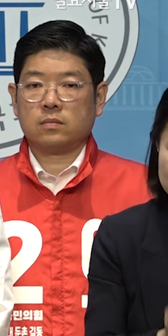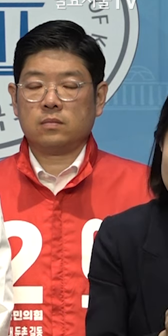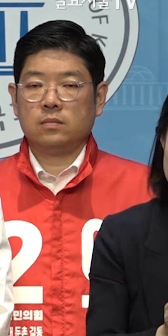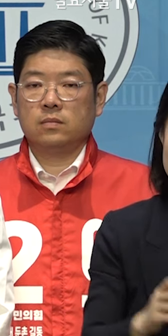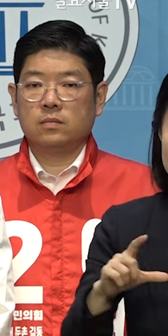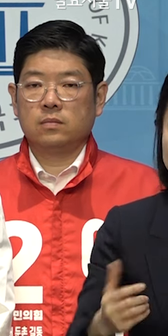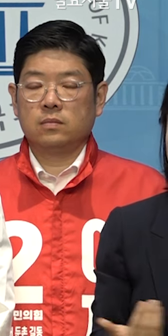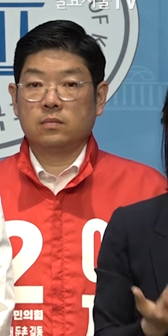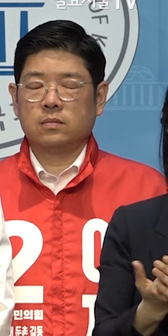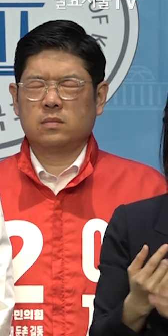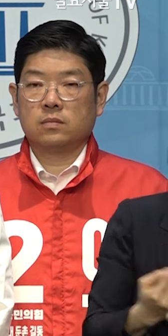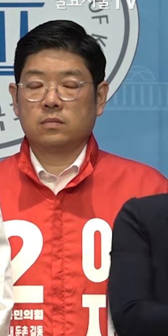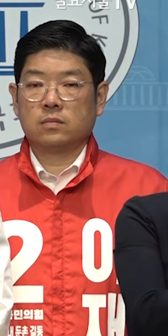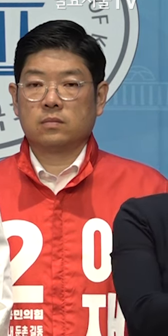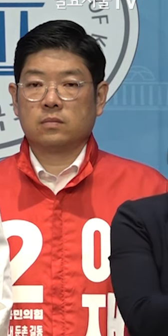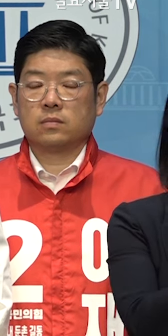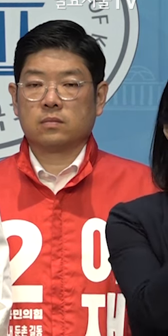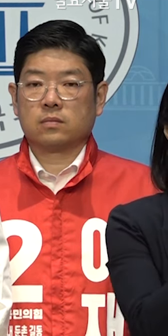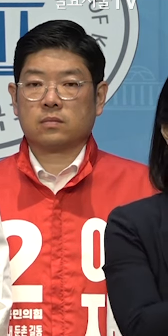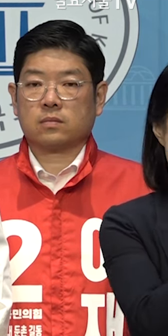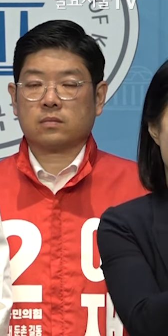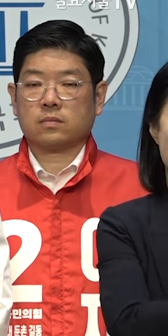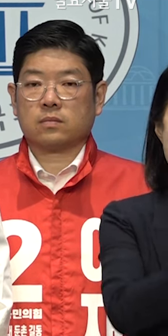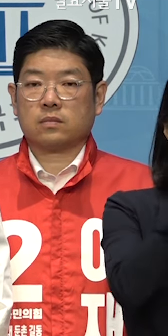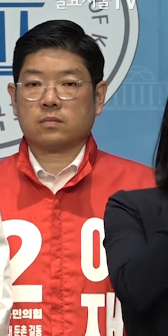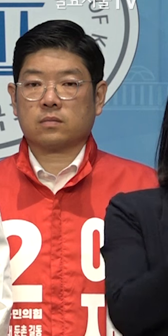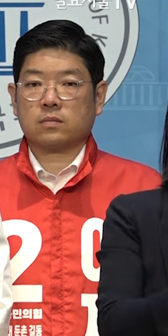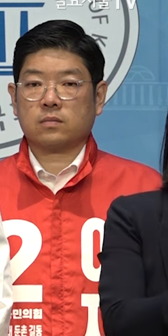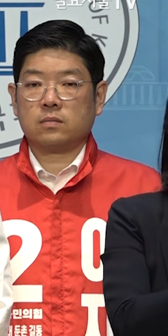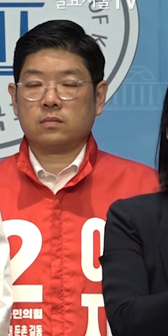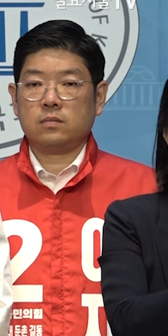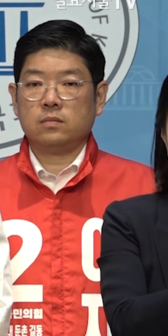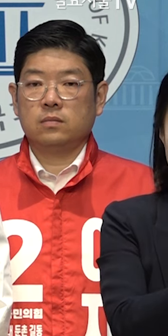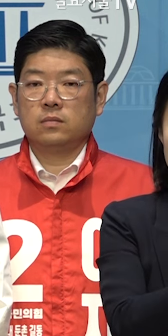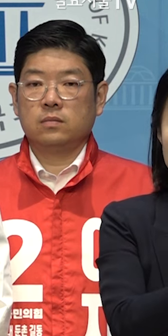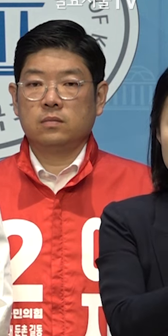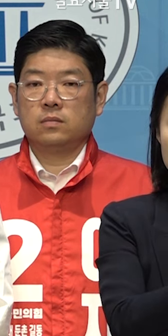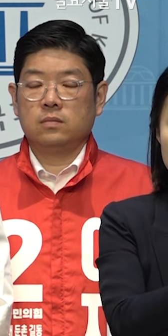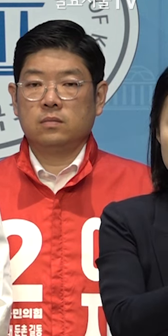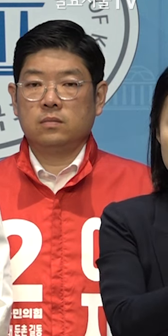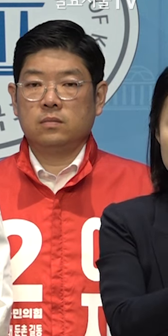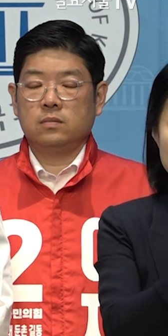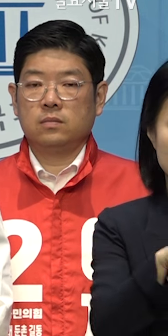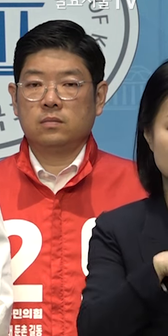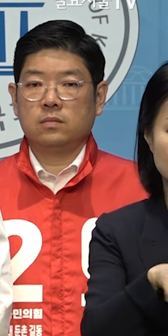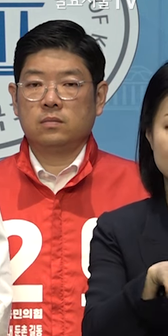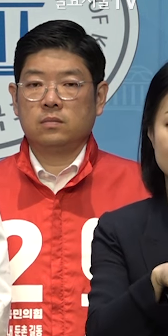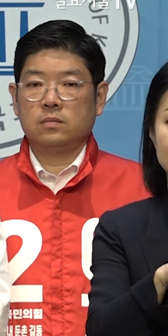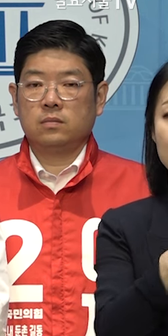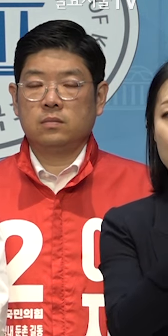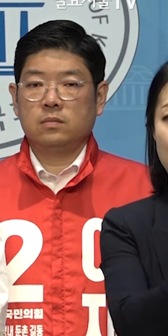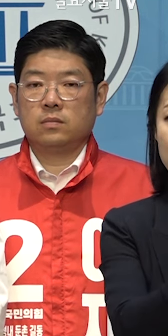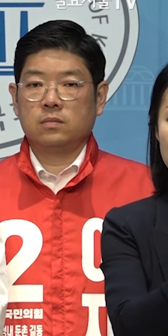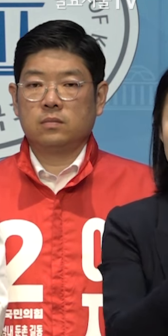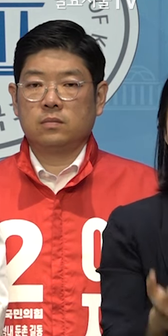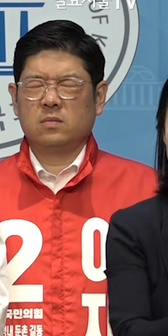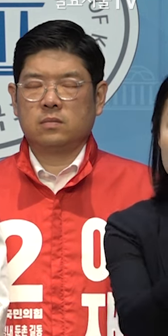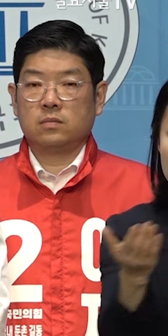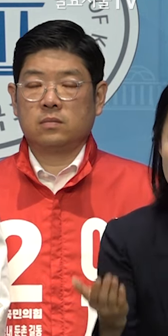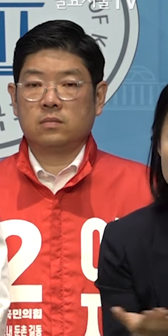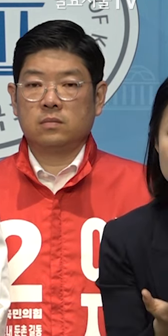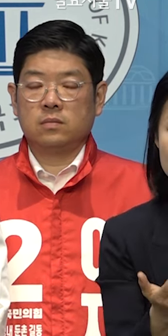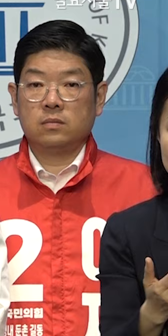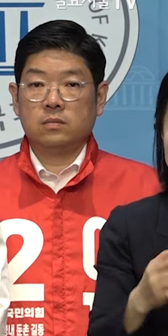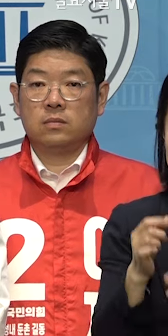지역이 아니라 자신의 권력을 위해 정이 아닌 여러분의 지역과